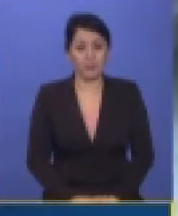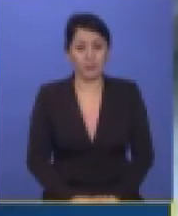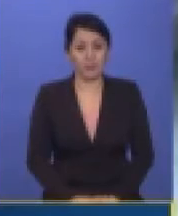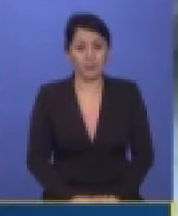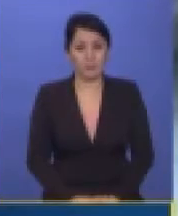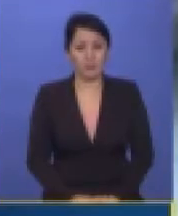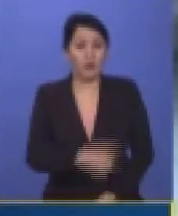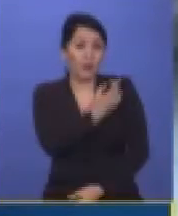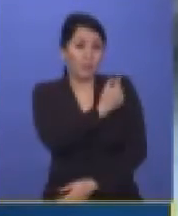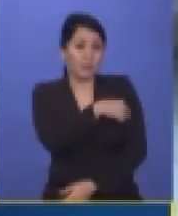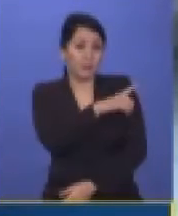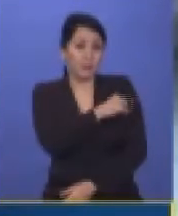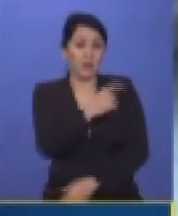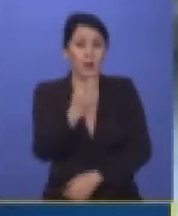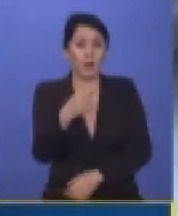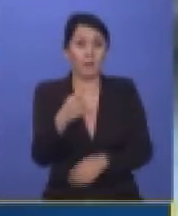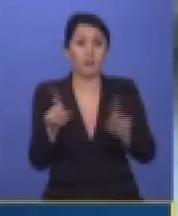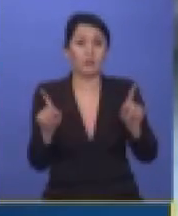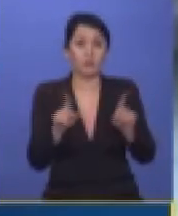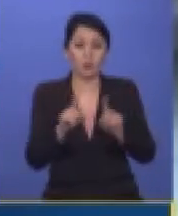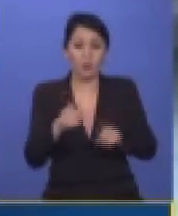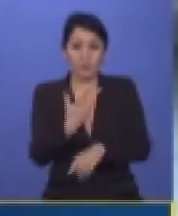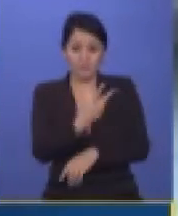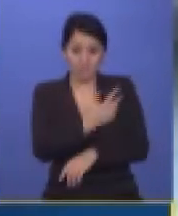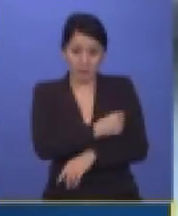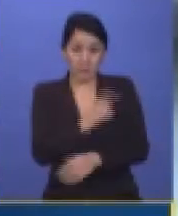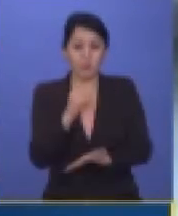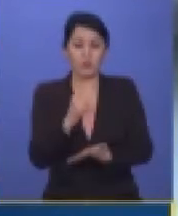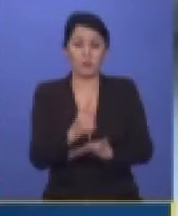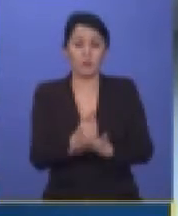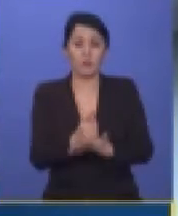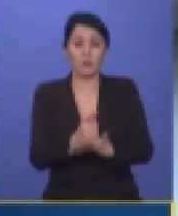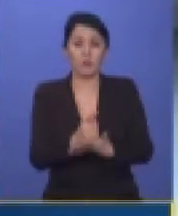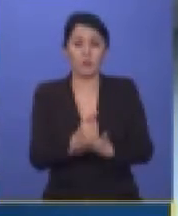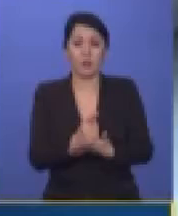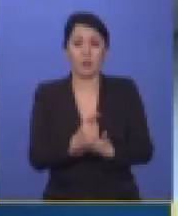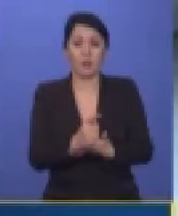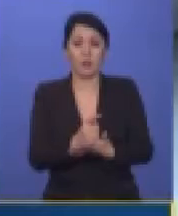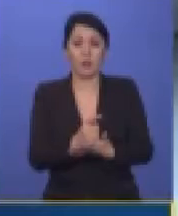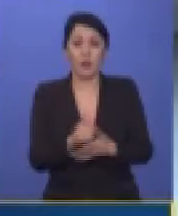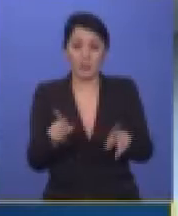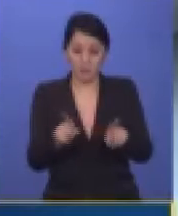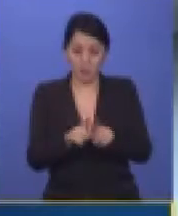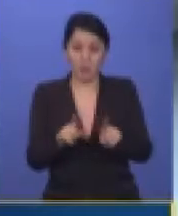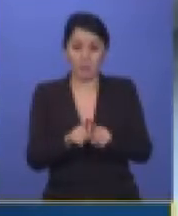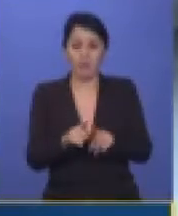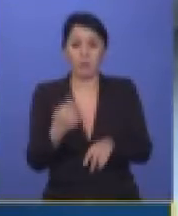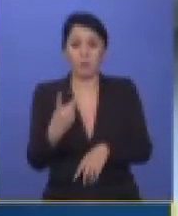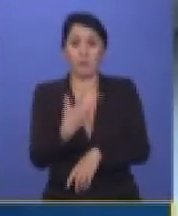И медицина говорит, что это значит, нормально, правильно, я тут сам-то не знаю, но факт то, что я тоже вакцинировался, и